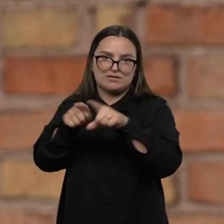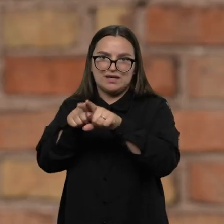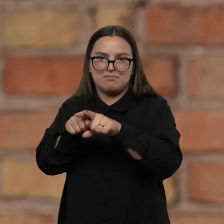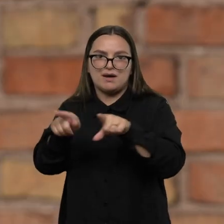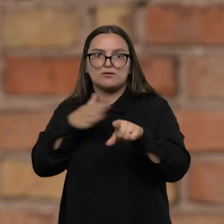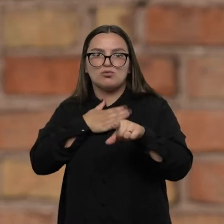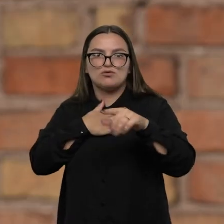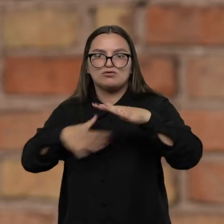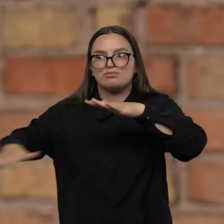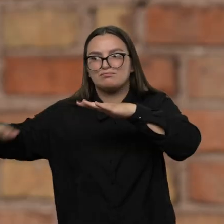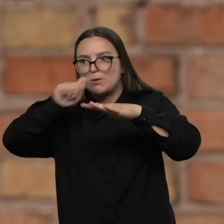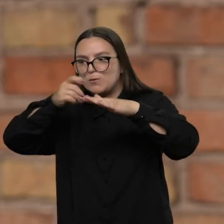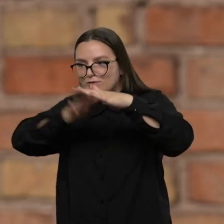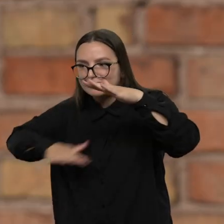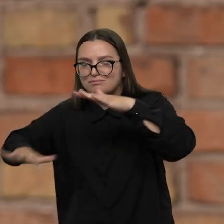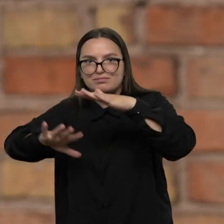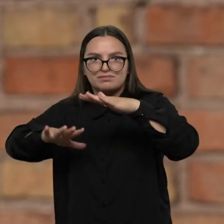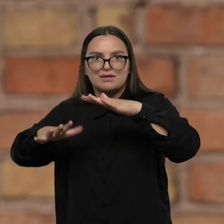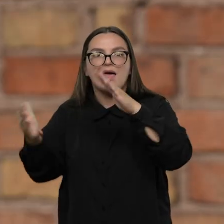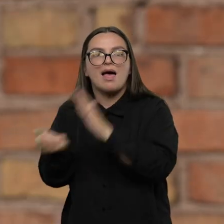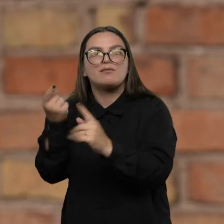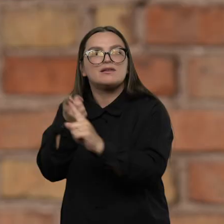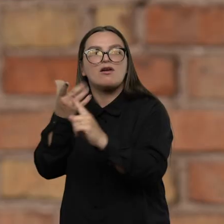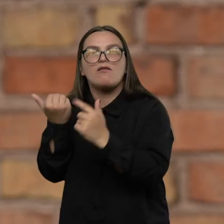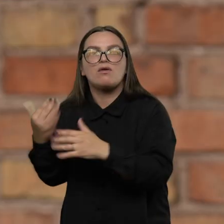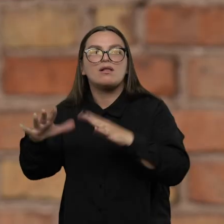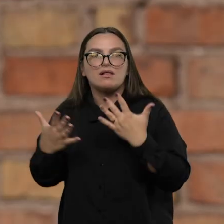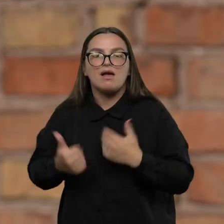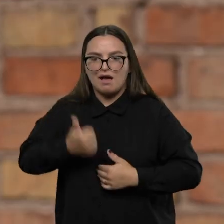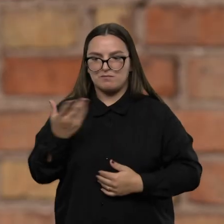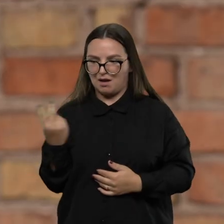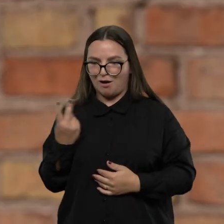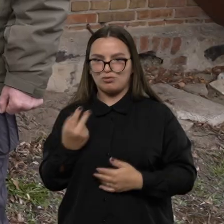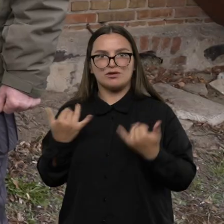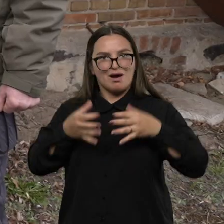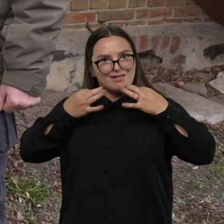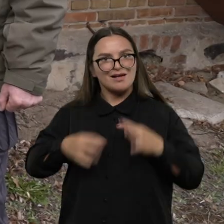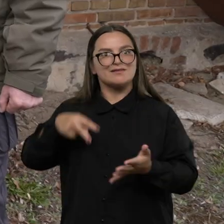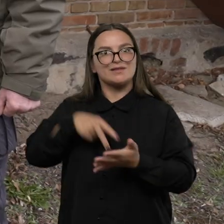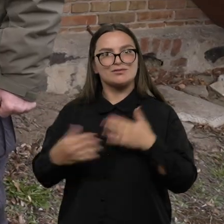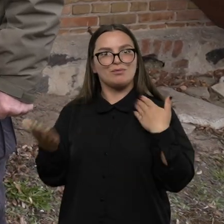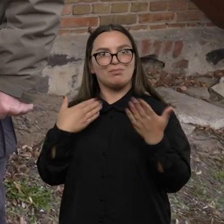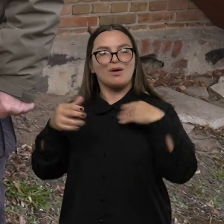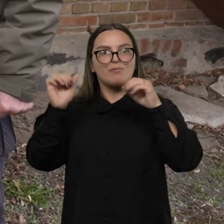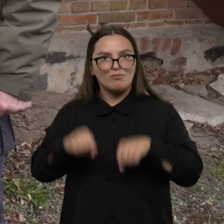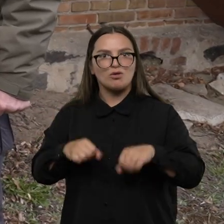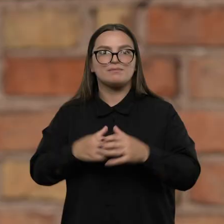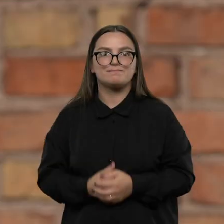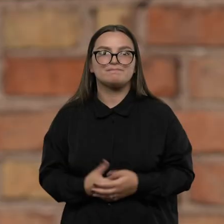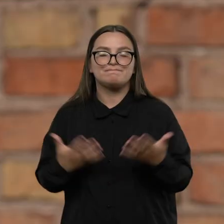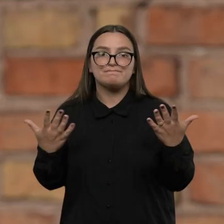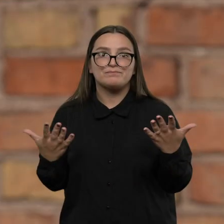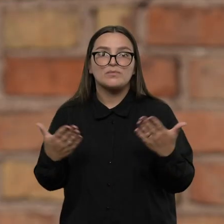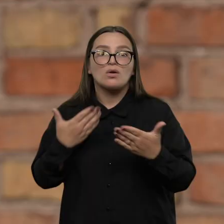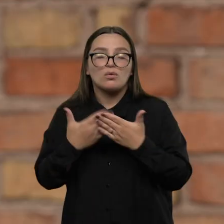mūsų pogrindininkai pasiekė, kad dabar mes galime čia laisvai atsistoję kalbėti apie tai. Turbūt toks ir buvo jų pagrindinis tikslas.